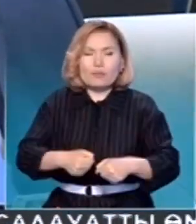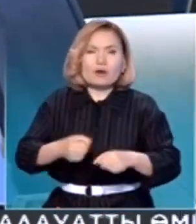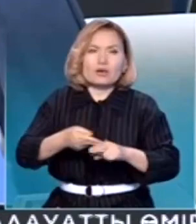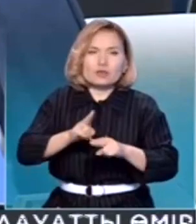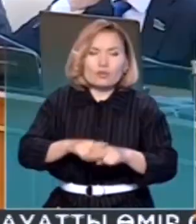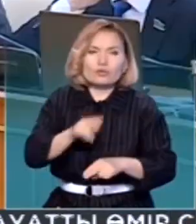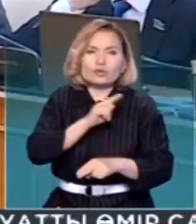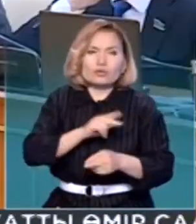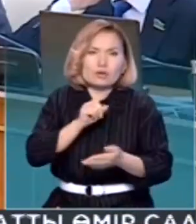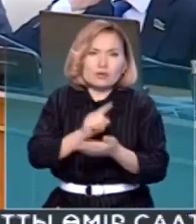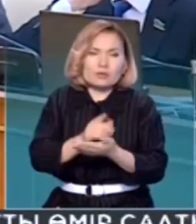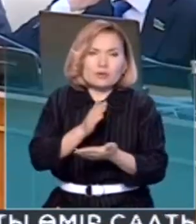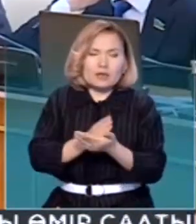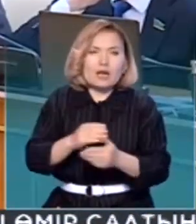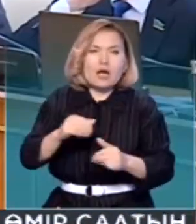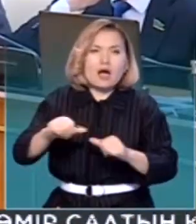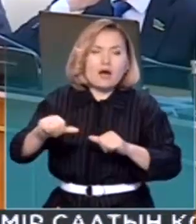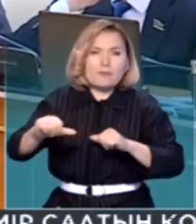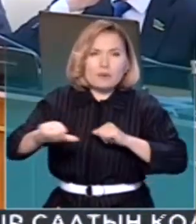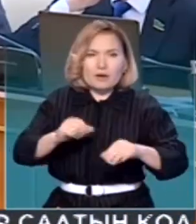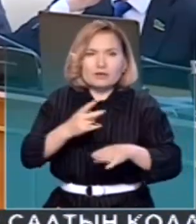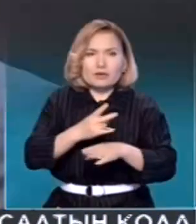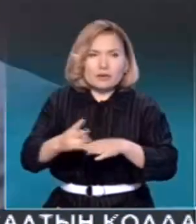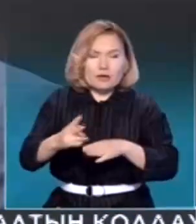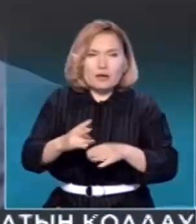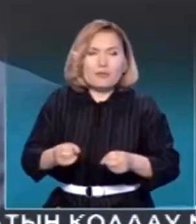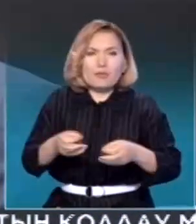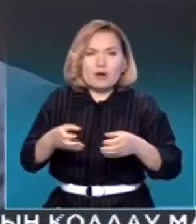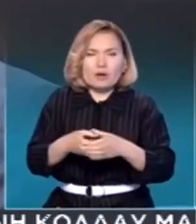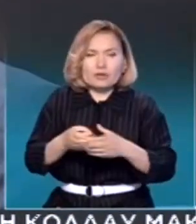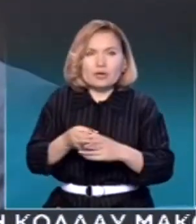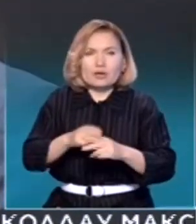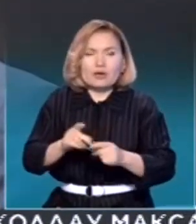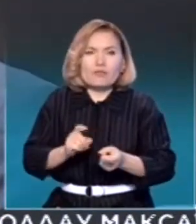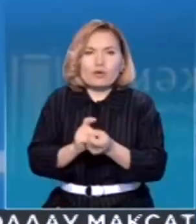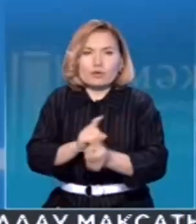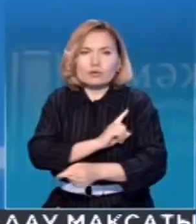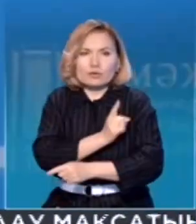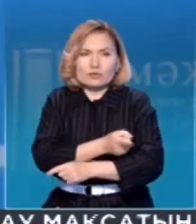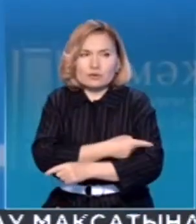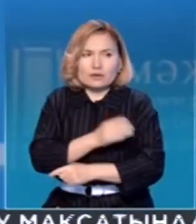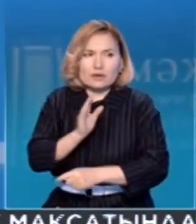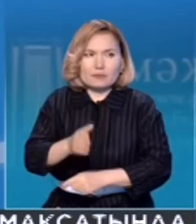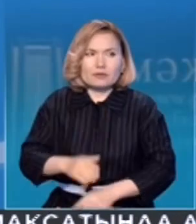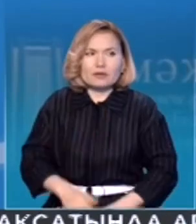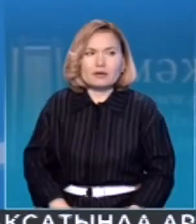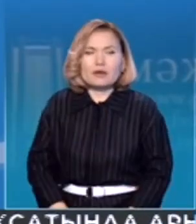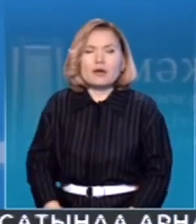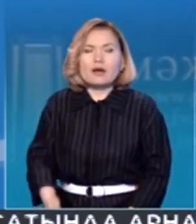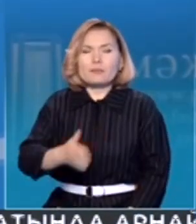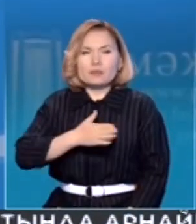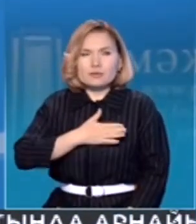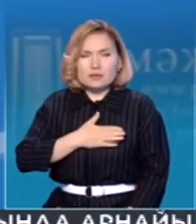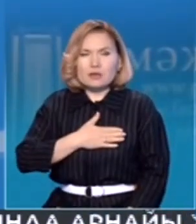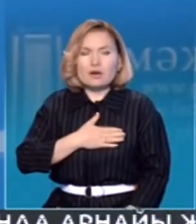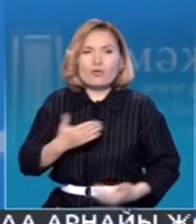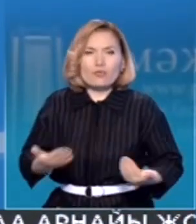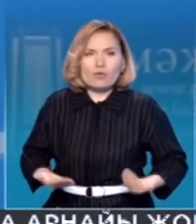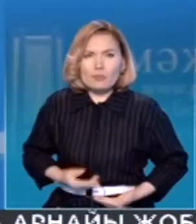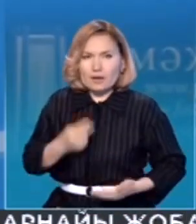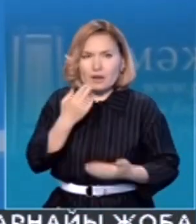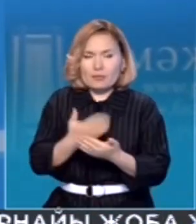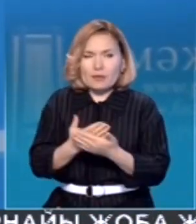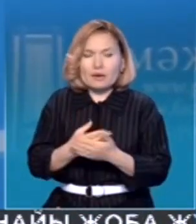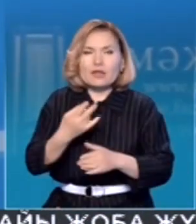жүктеме берілгелі отыр. Терроризмге қарсы қызмет діни экстремизммен де күреседі. Біздің өміріміз көрсетіп отырғандай, осы